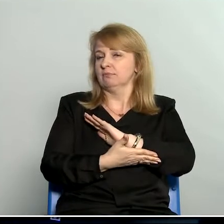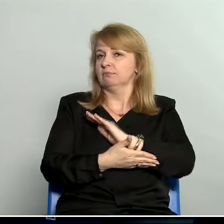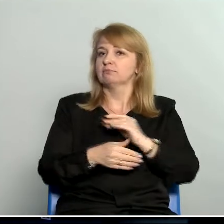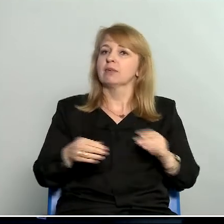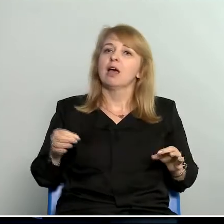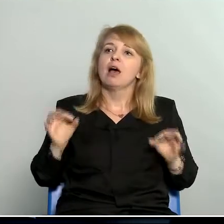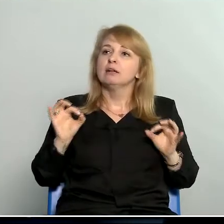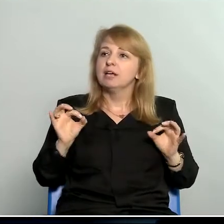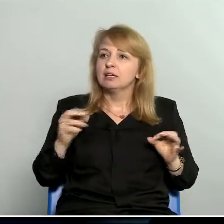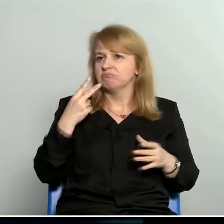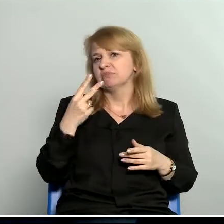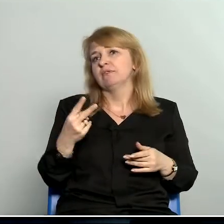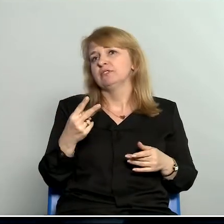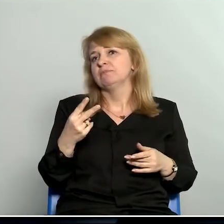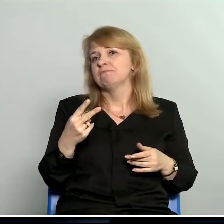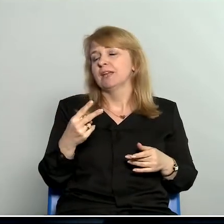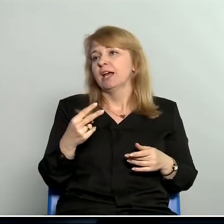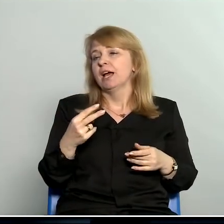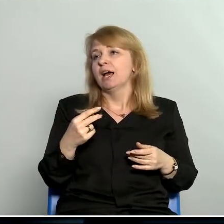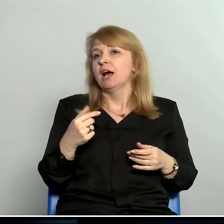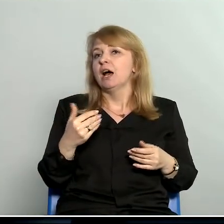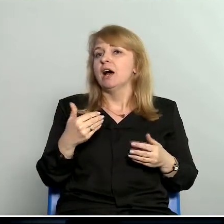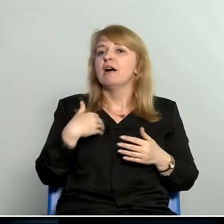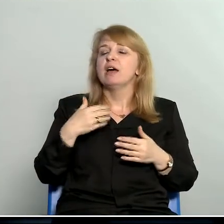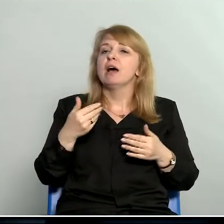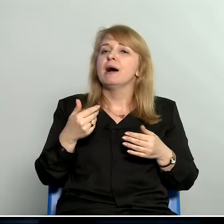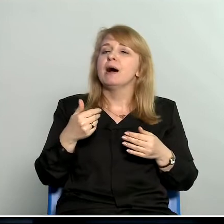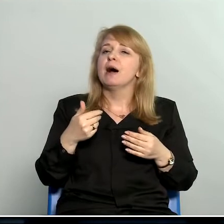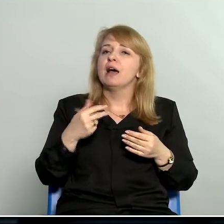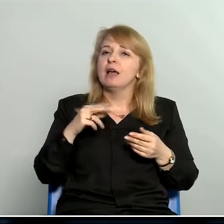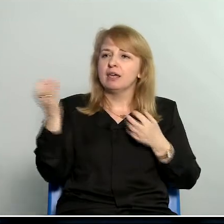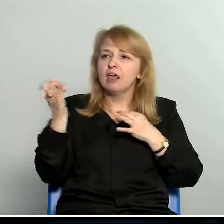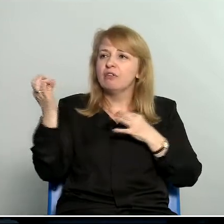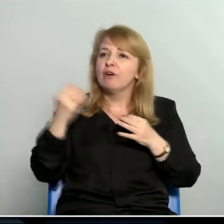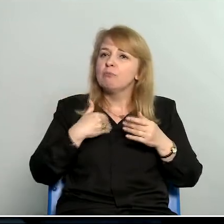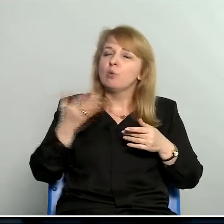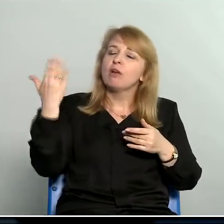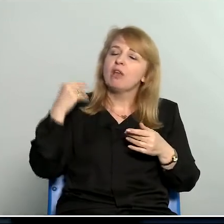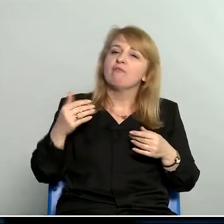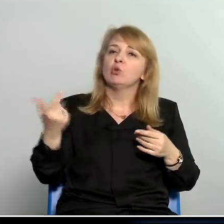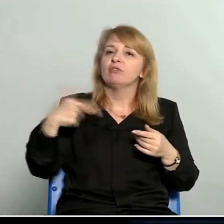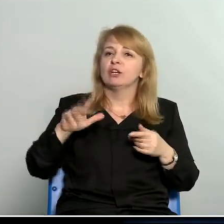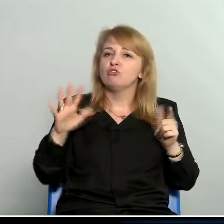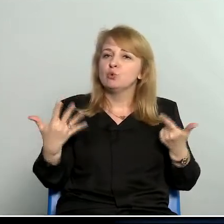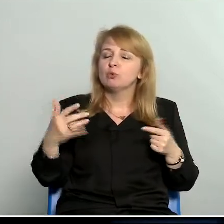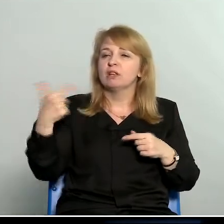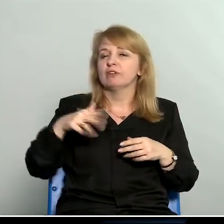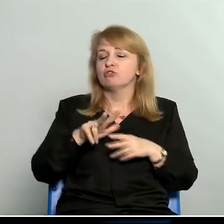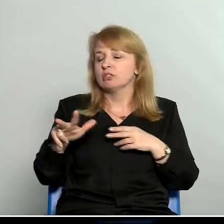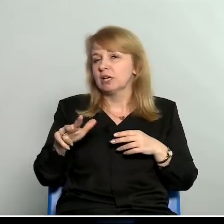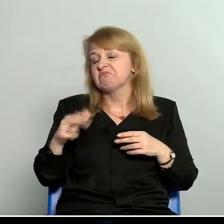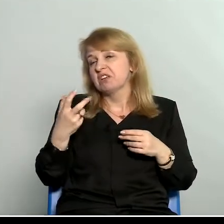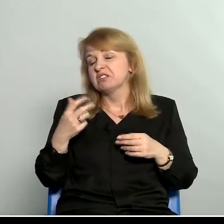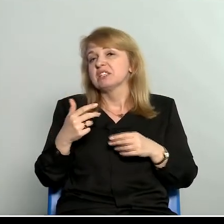kwotowo niewiele odbiegamy od tego, co dedykowaliśmy w instrumentach zwrotnych w perspektywie 7.13. 328 milionów